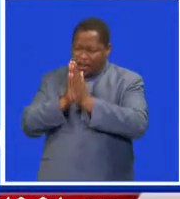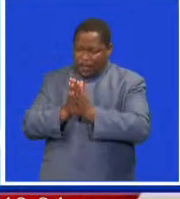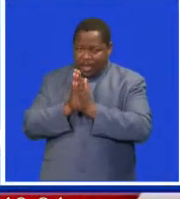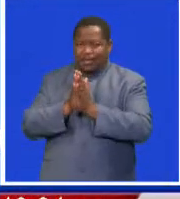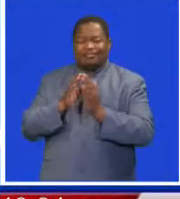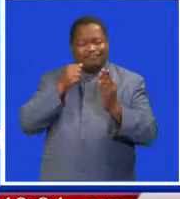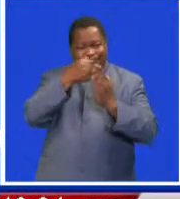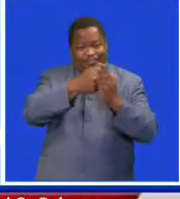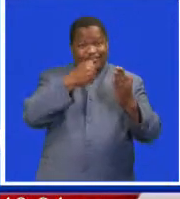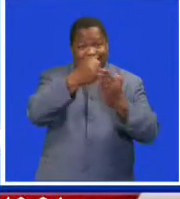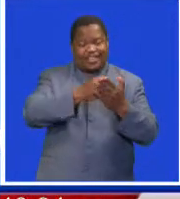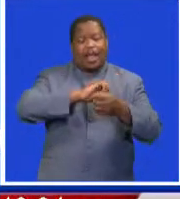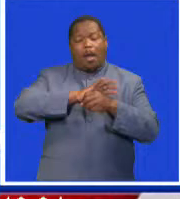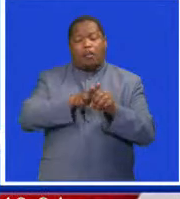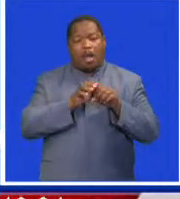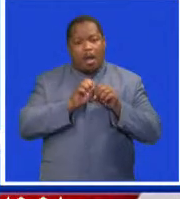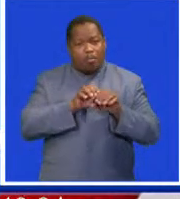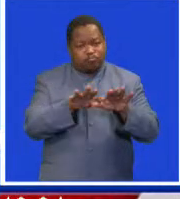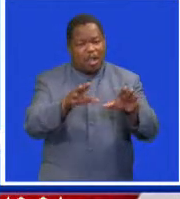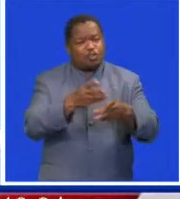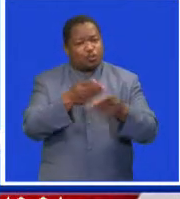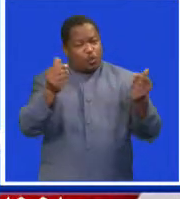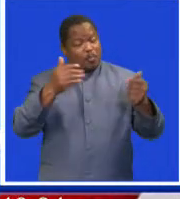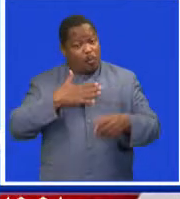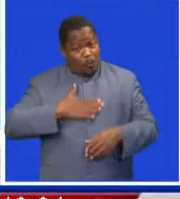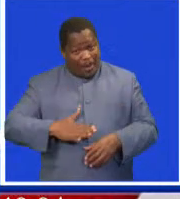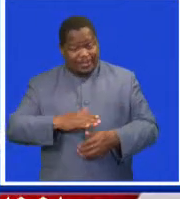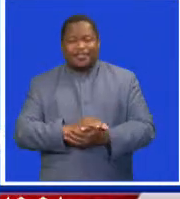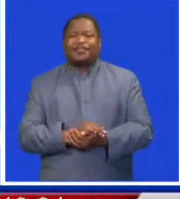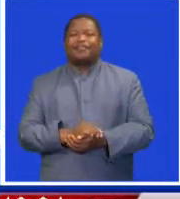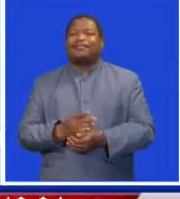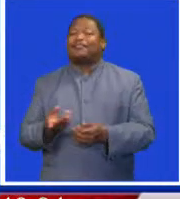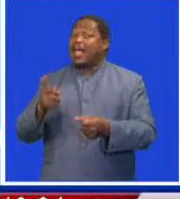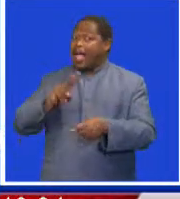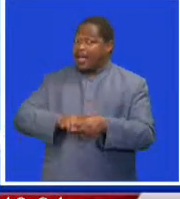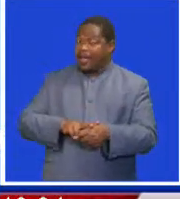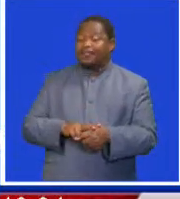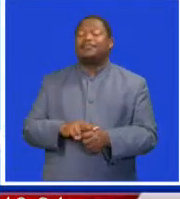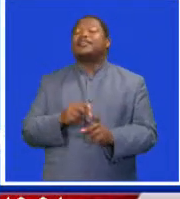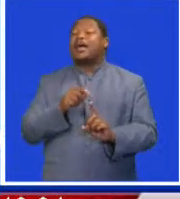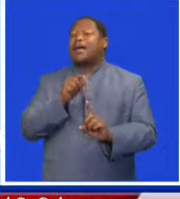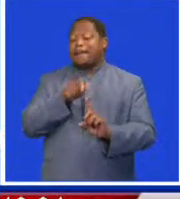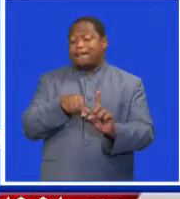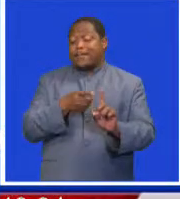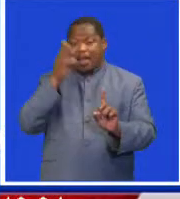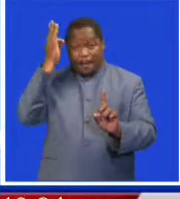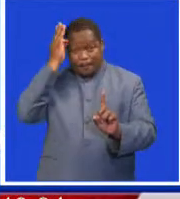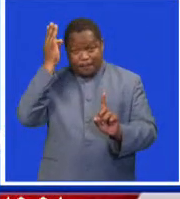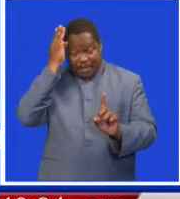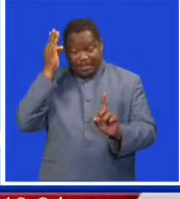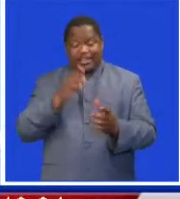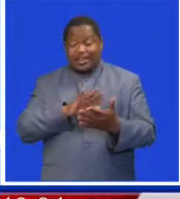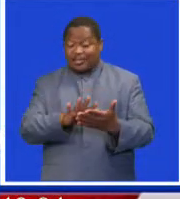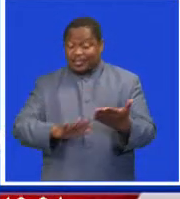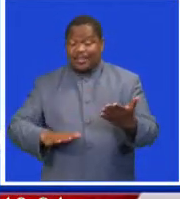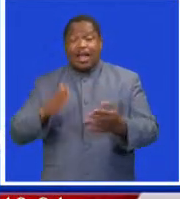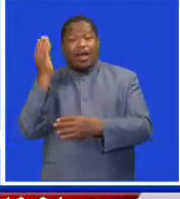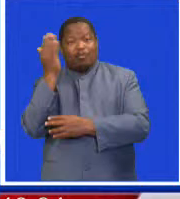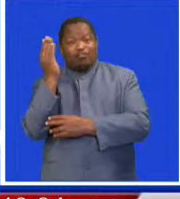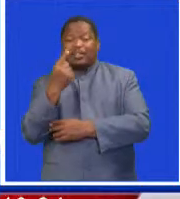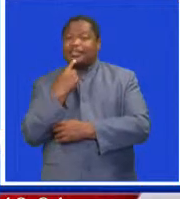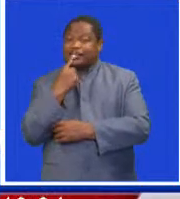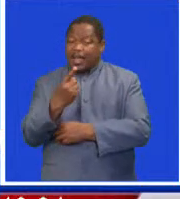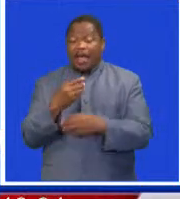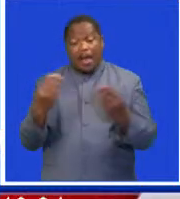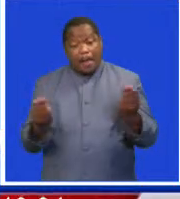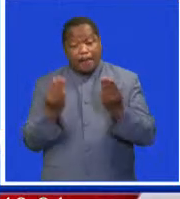indzaba lakhulume ngayo indzaba yekuthula lapha even ngokuthi emaswati akahlale live leSwatini aligcine linekuthula